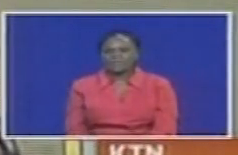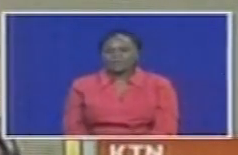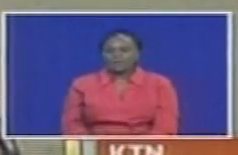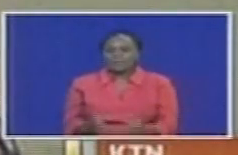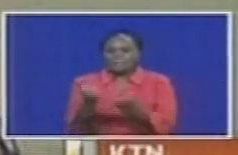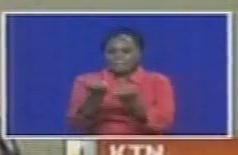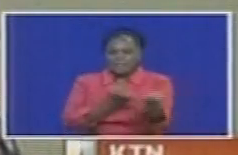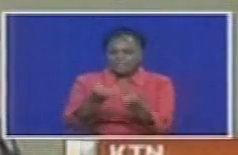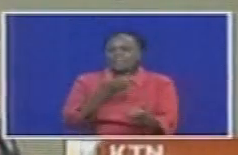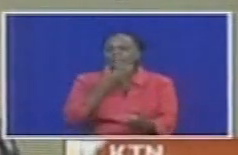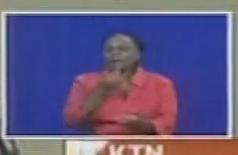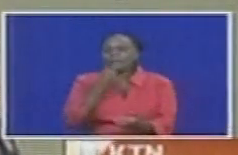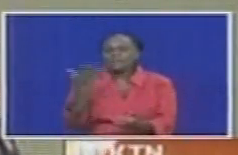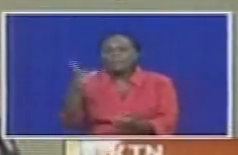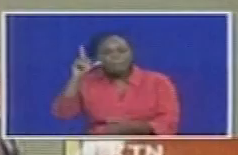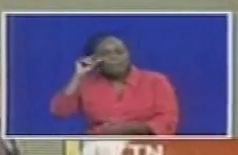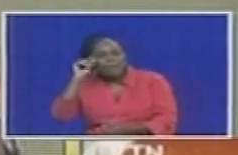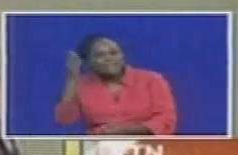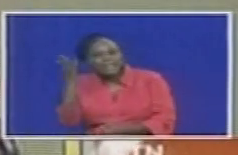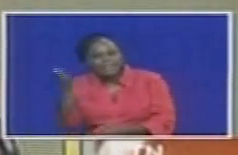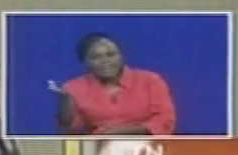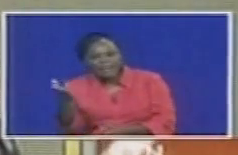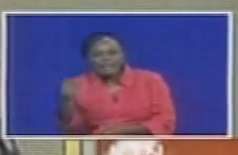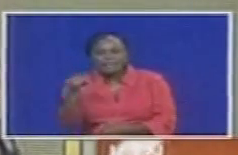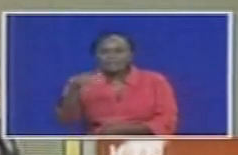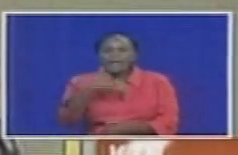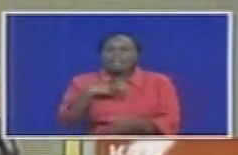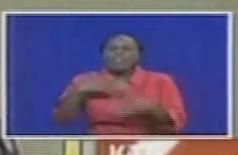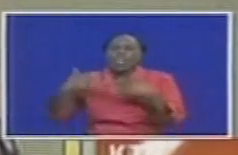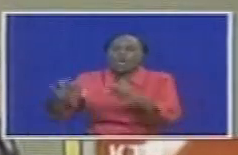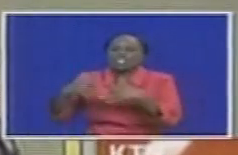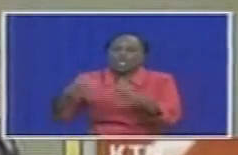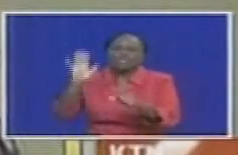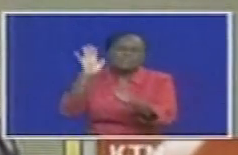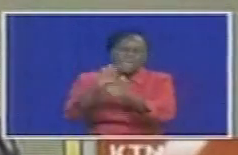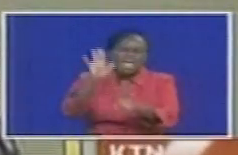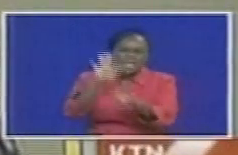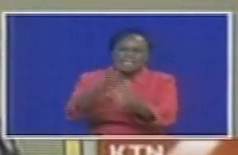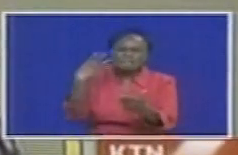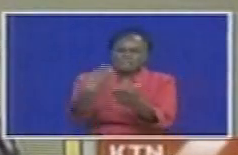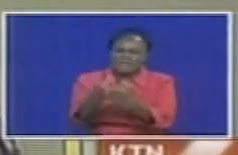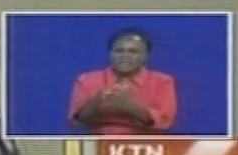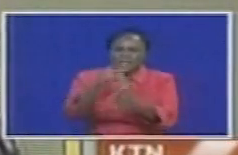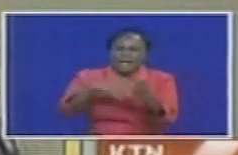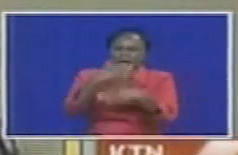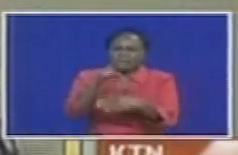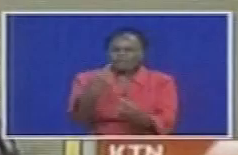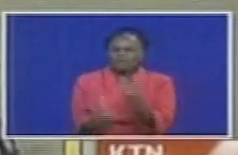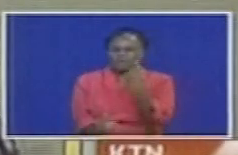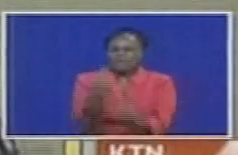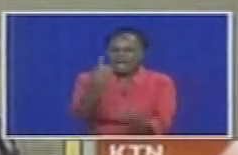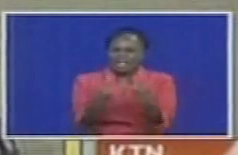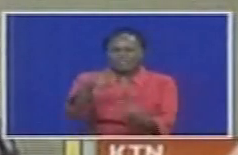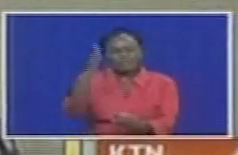Wafanyabiashara wa soko la Kongowea katika kaunti ya Mombasa wamepata hasara ya mamilioni ya pesa baada ya moto usiojulikana chanzo